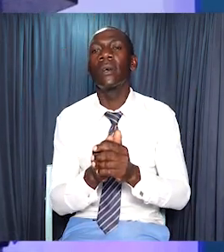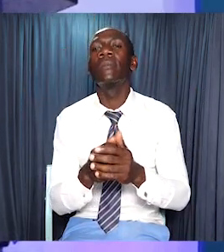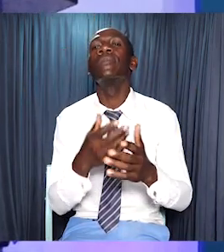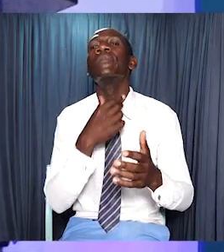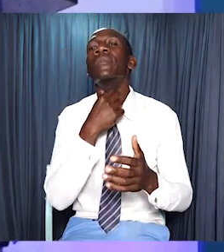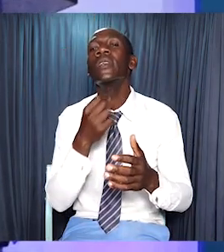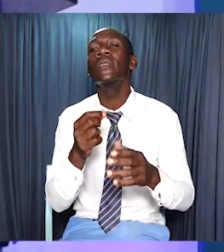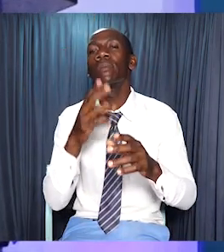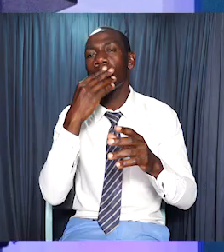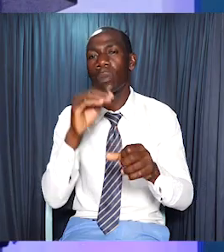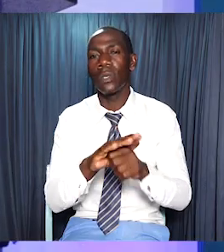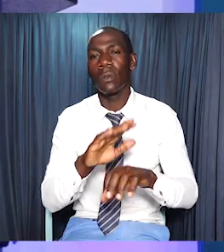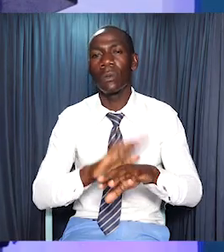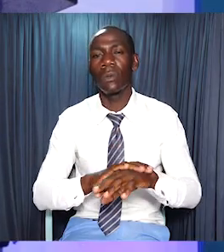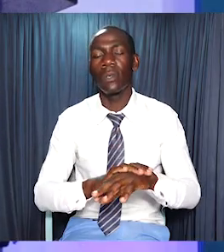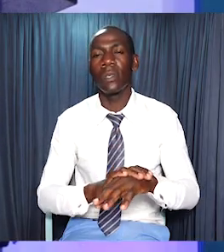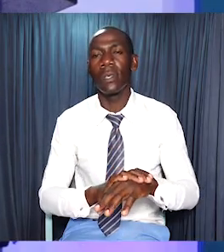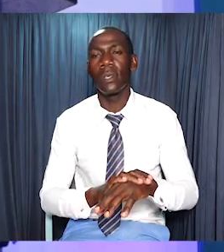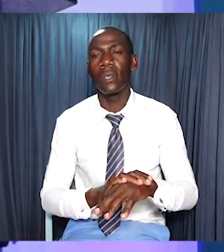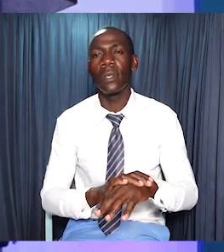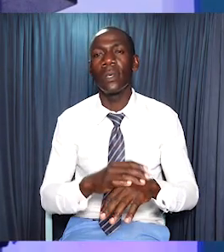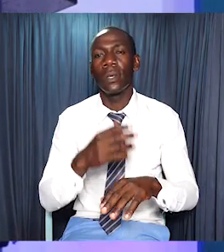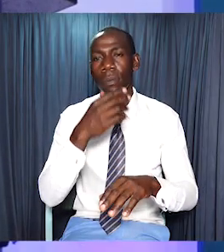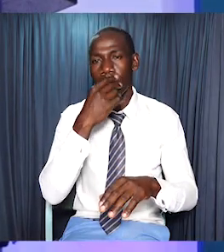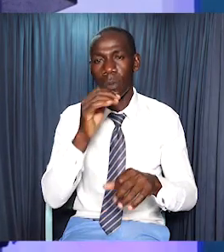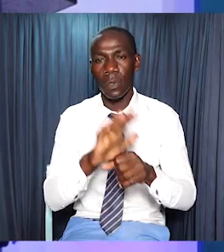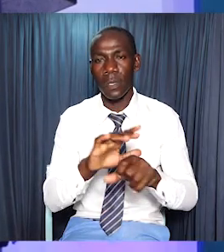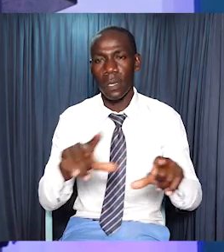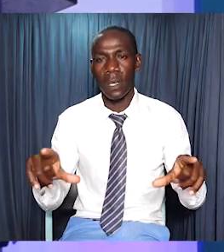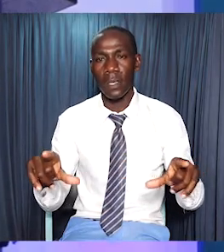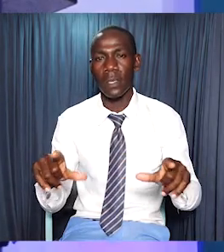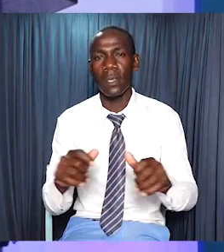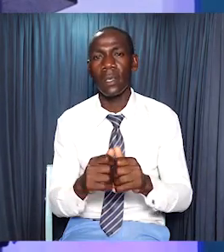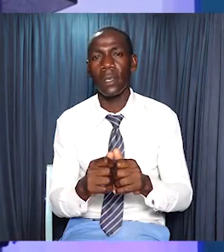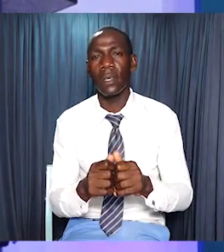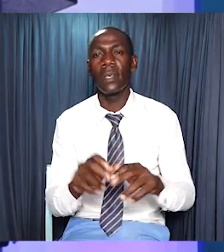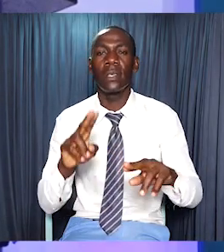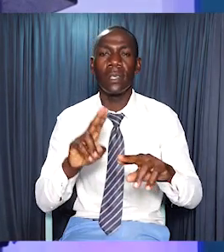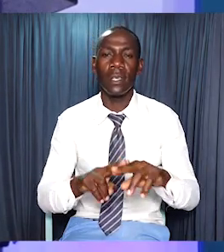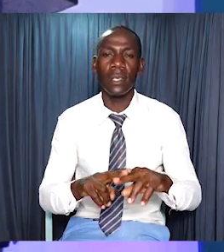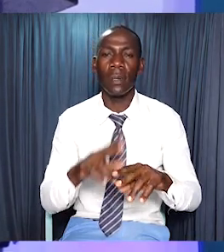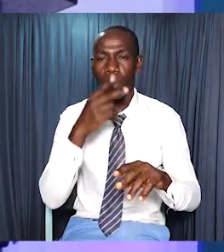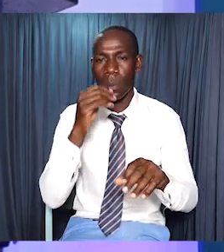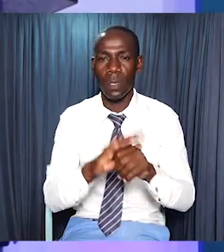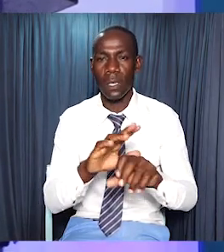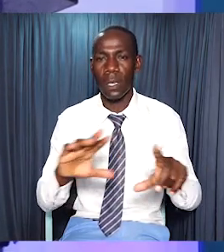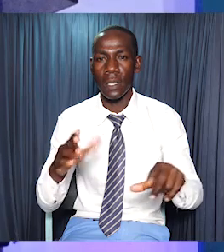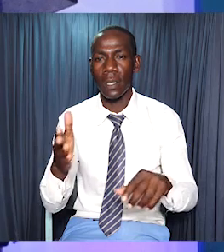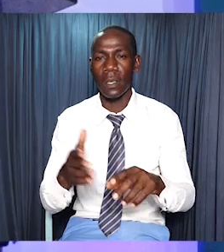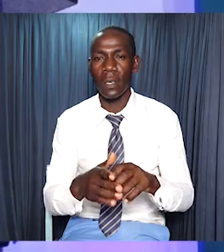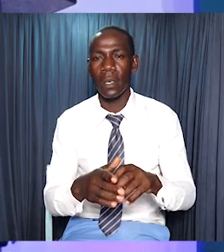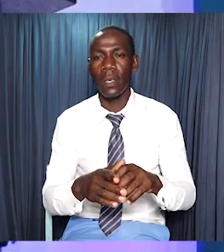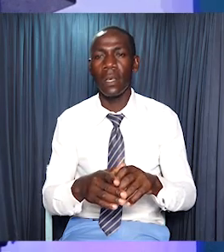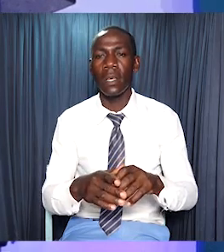ni ya mema. He is promising me God. Haya ni nchi ya ugenini. Now in a foreign land. Makao ugenini. He stayed in a strange country.